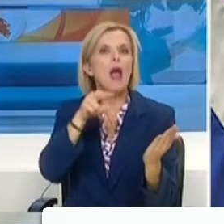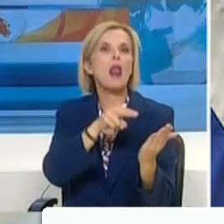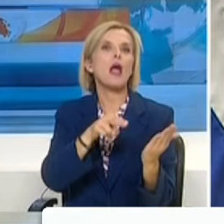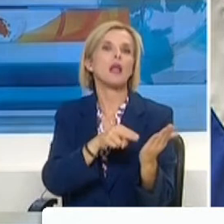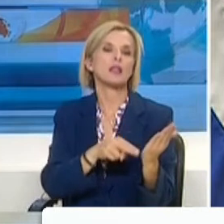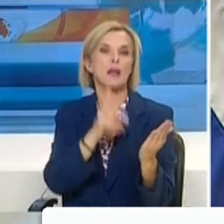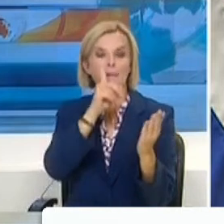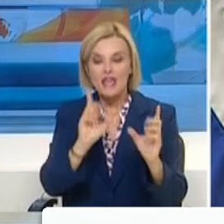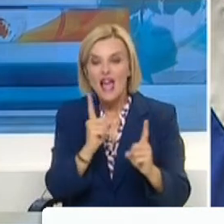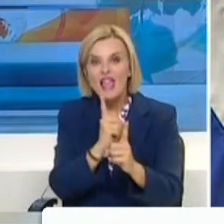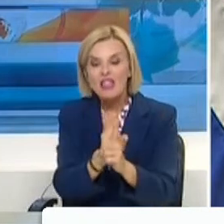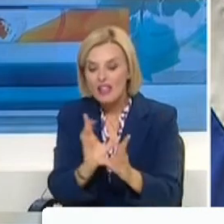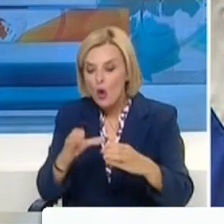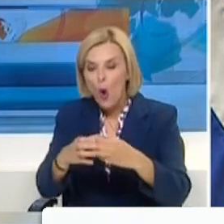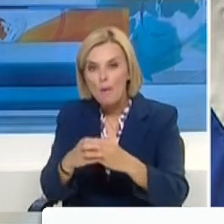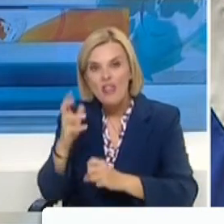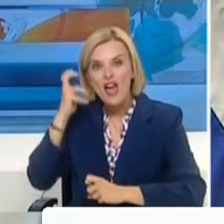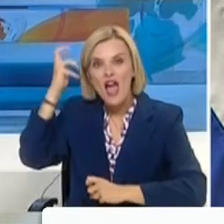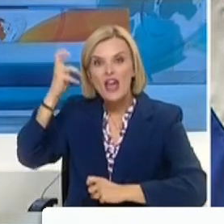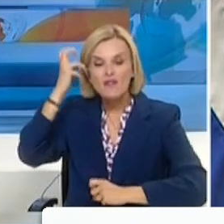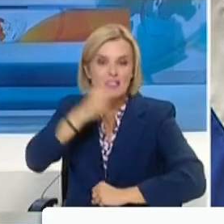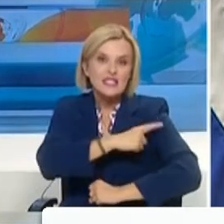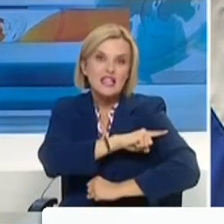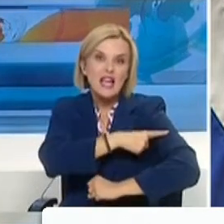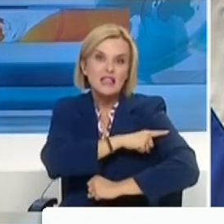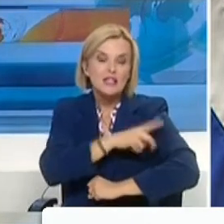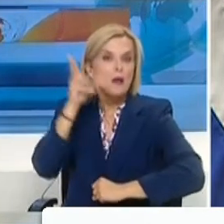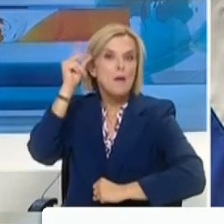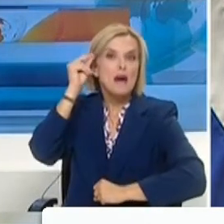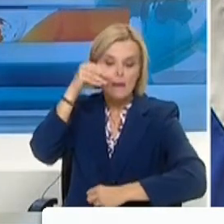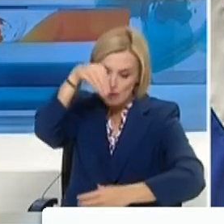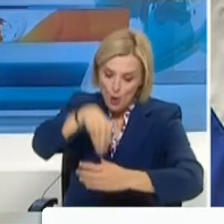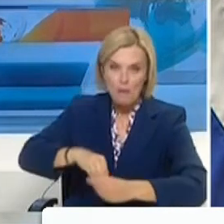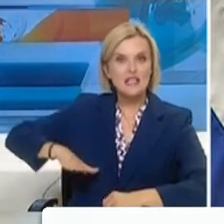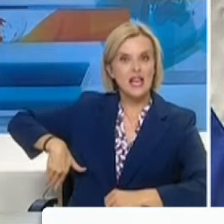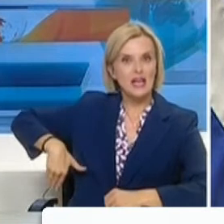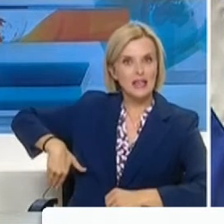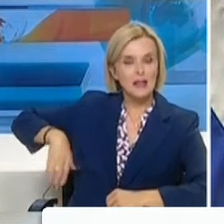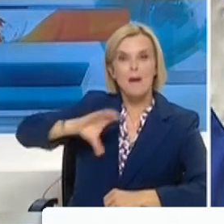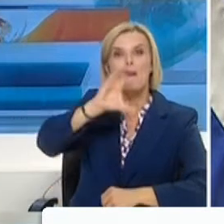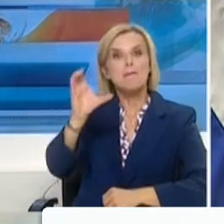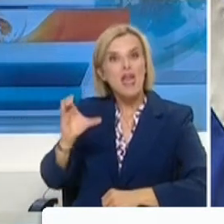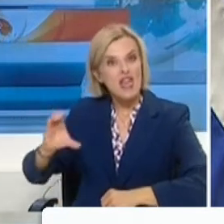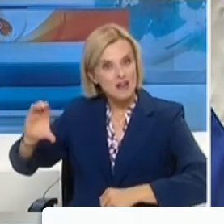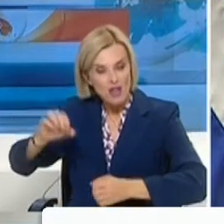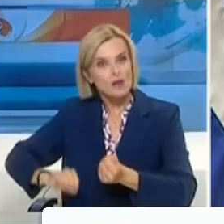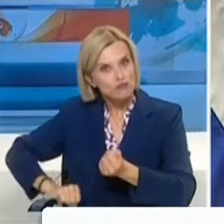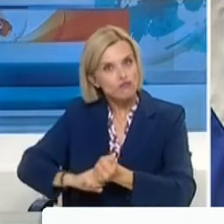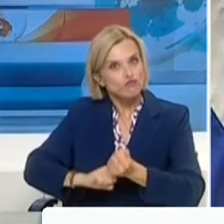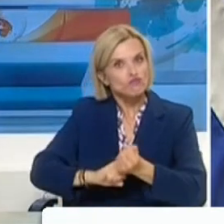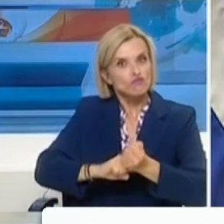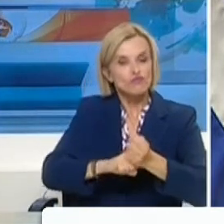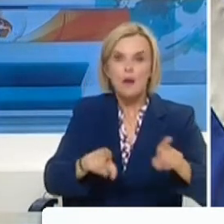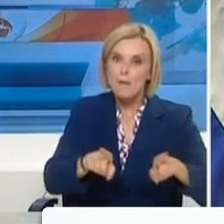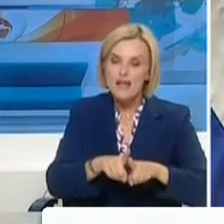μιας ερευνητικής ομάδας Ιατρικής Σχολής του Πανεπιστημίου της Κρήτης, η οποία υποστηρίζεται από την περιφέρεια της Κρήτης και θα διεξαχθεί με την